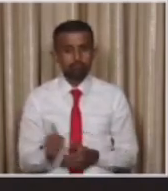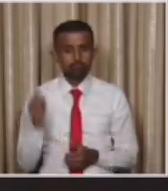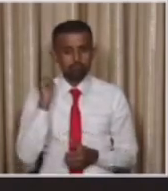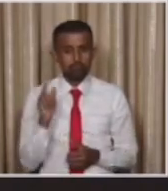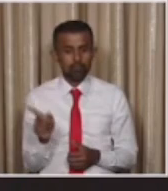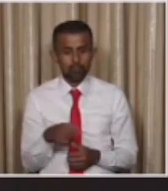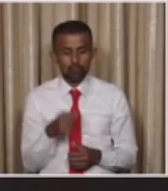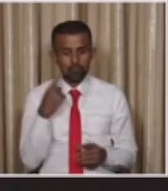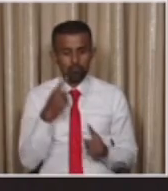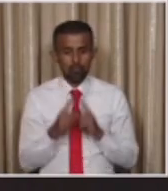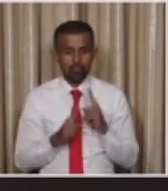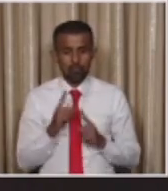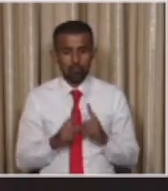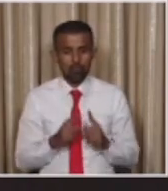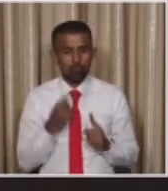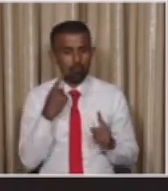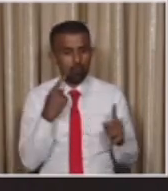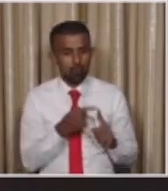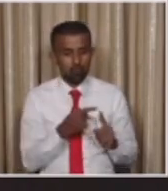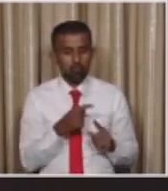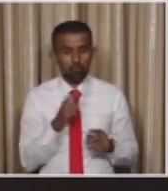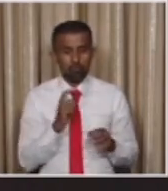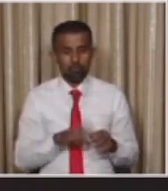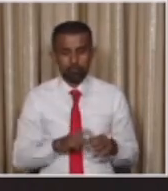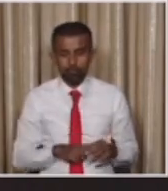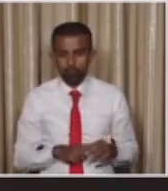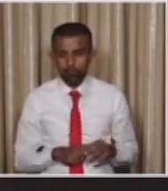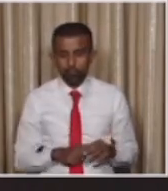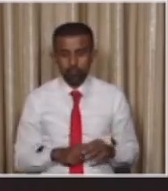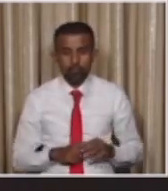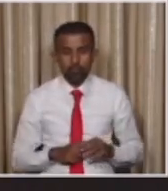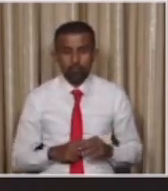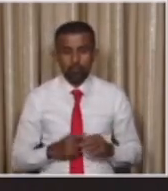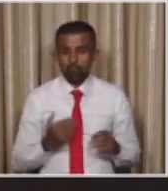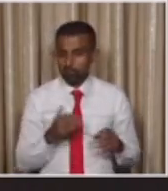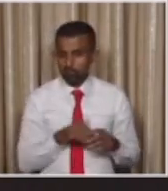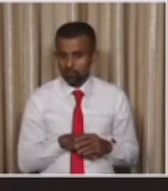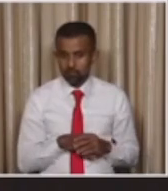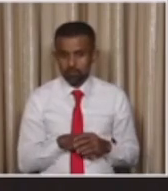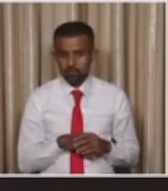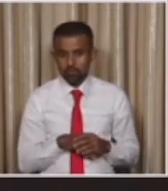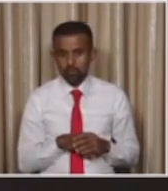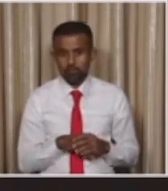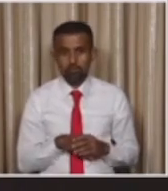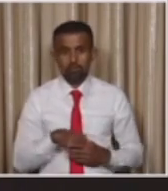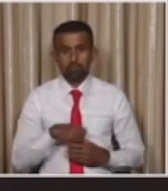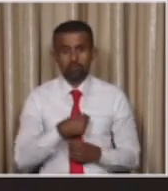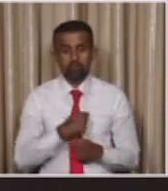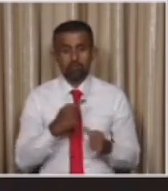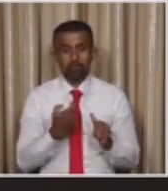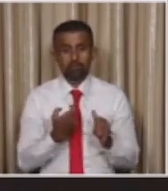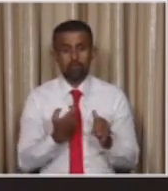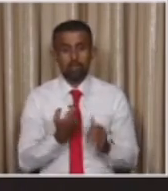දවස්වල මේ සම්බන්ධයෙන් කතා කිරීම සම්බන්ධයෙන්, මේ වගේ කාරණාවලට කතා මැදිහත් වීම සම්බන්ධයෙන් ඥානසාර